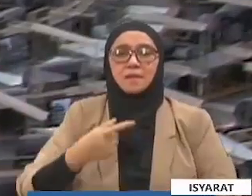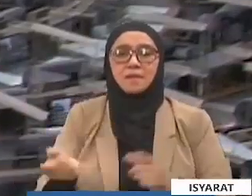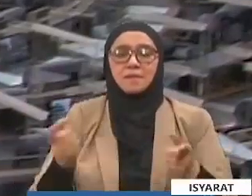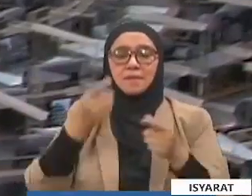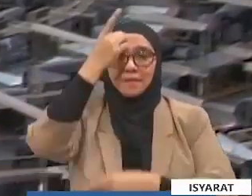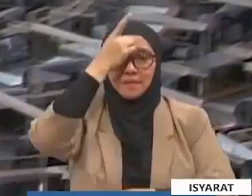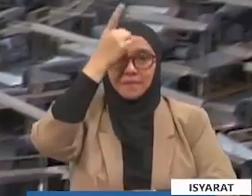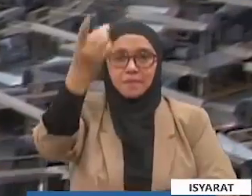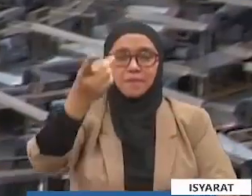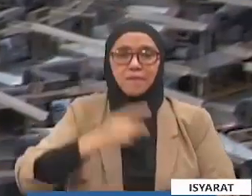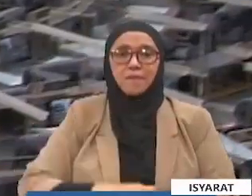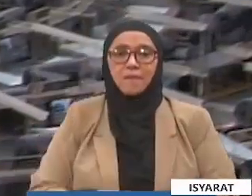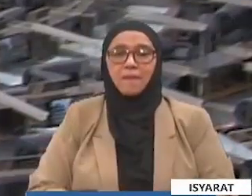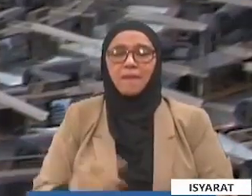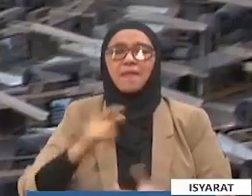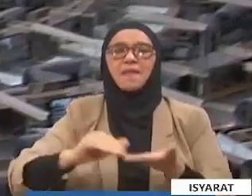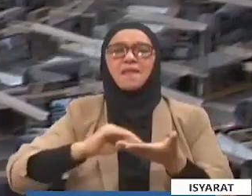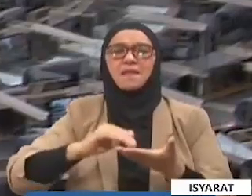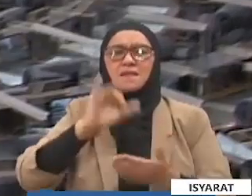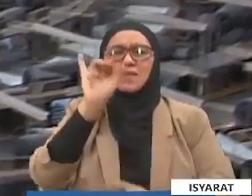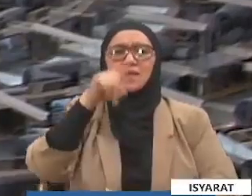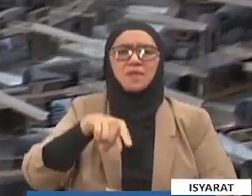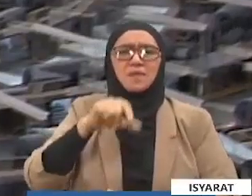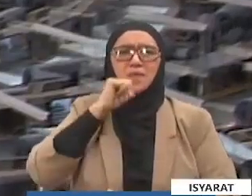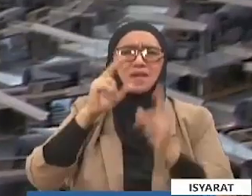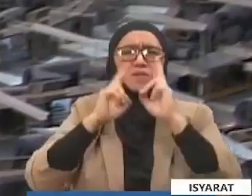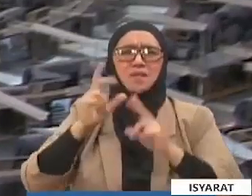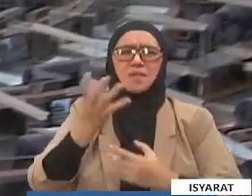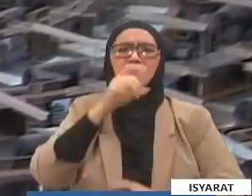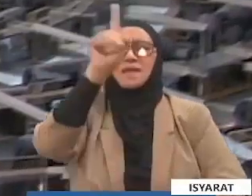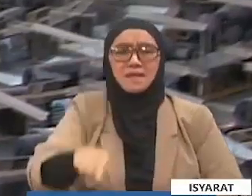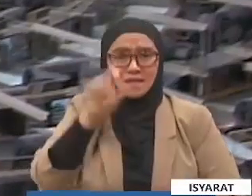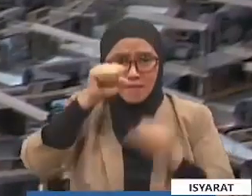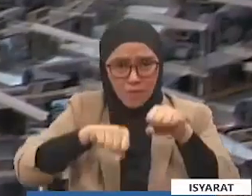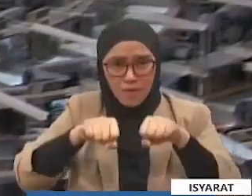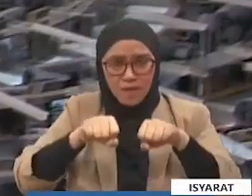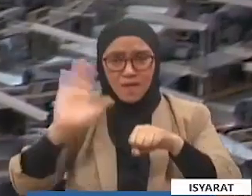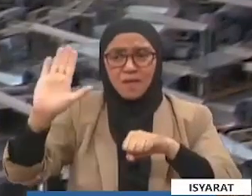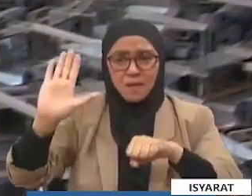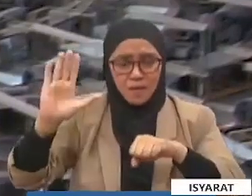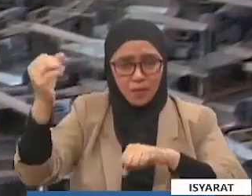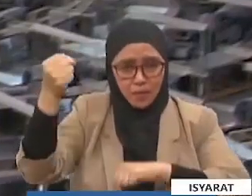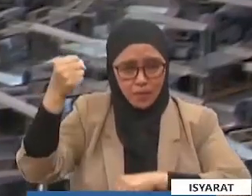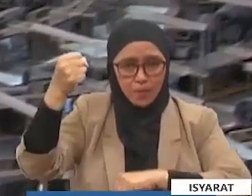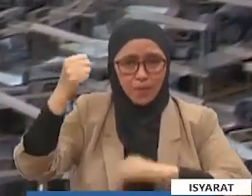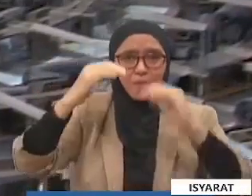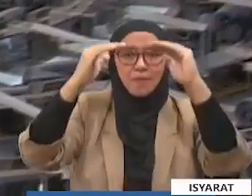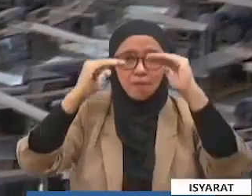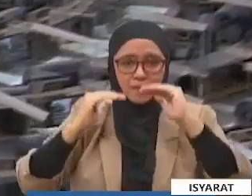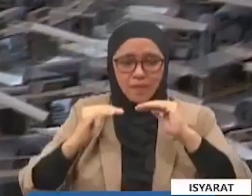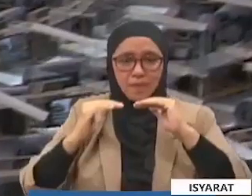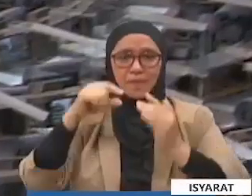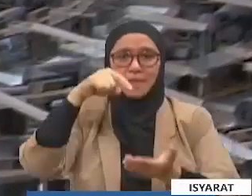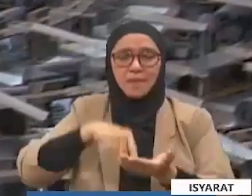kasih Datuk Ketua. Bukan nak mengucap. Nak bertanya saja boleh. Pada Menteri Pengangkutan ni. Ini soalan-soalan